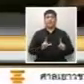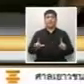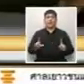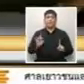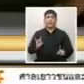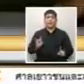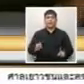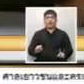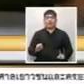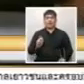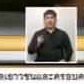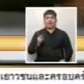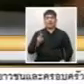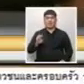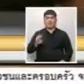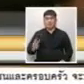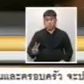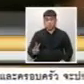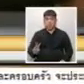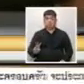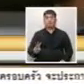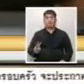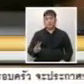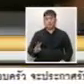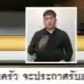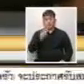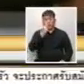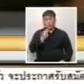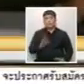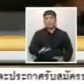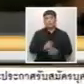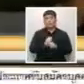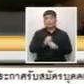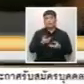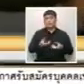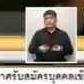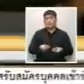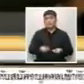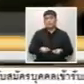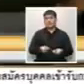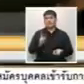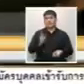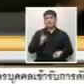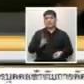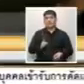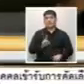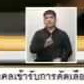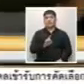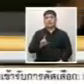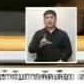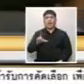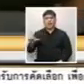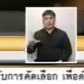1,800,000คิวทั้งที่จริงข้อกำหนดที่ดิฉันได้อ่านจากผลการสรุปที่สรุปมาเนี่ยเห็นบอกว่ากว่าล้านคิวแต่ดิฉันคำนวณเองได้ประมาณ